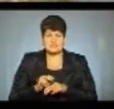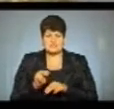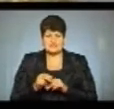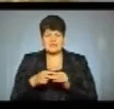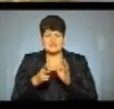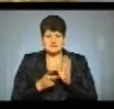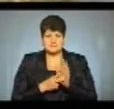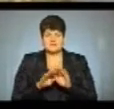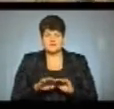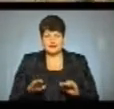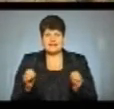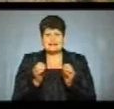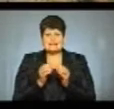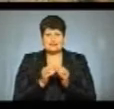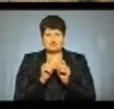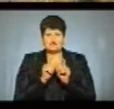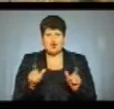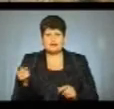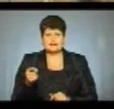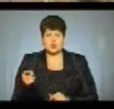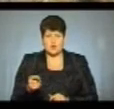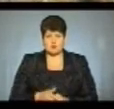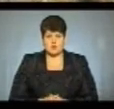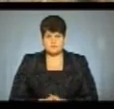учнів 10-ї школи Тернополя.